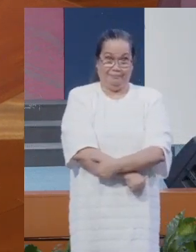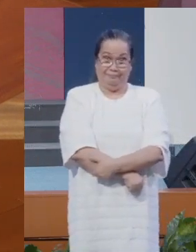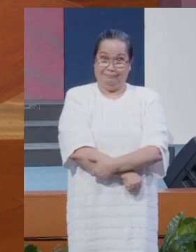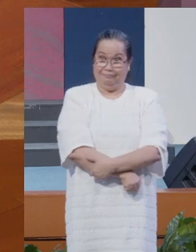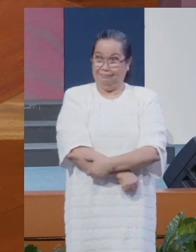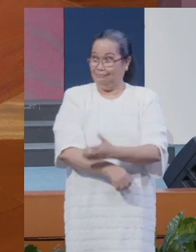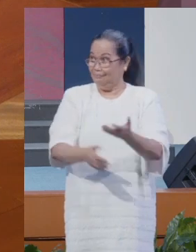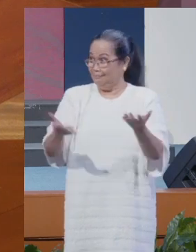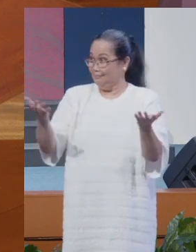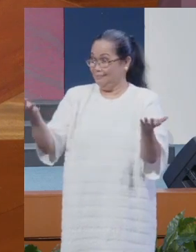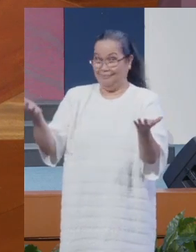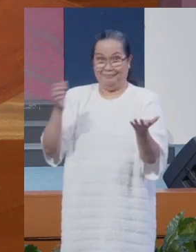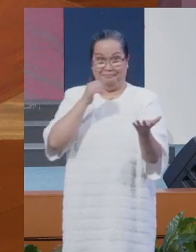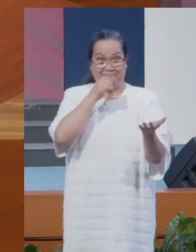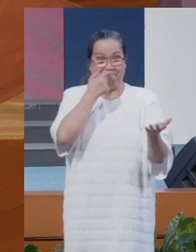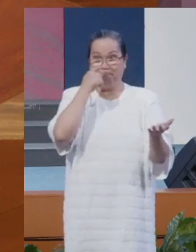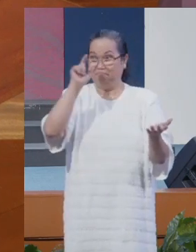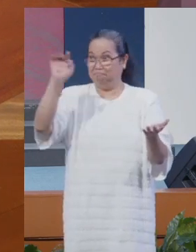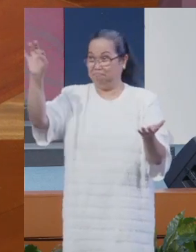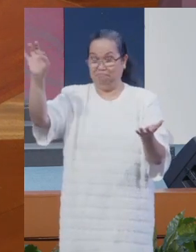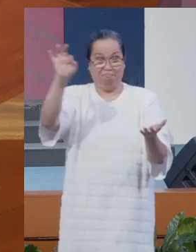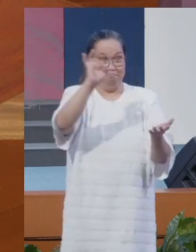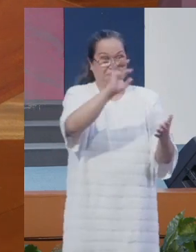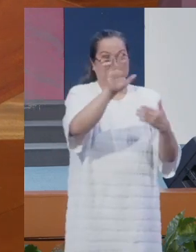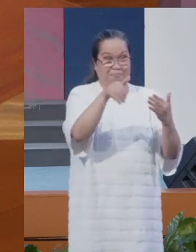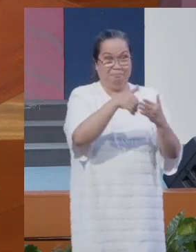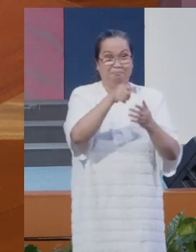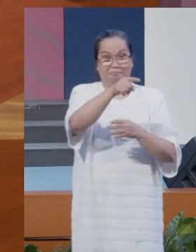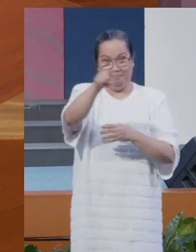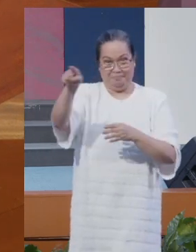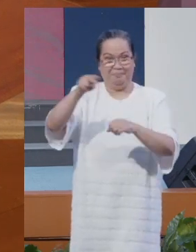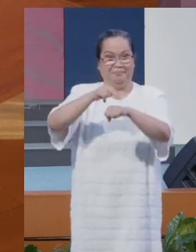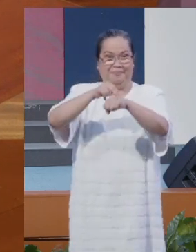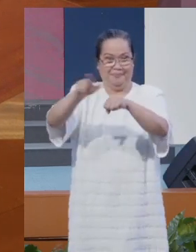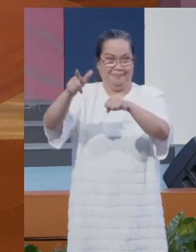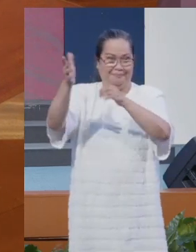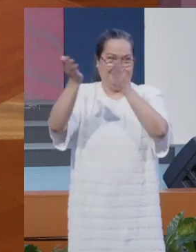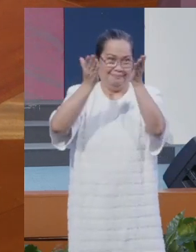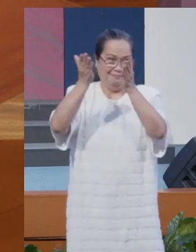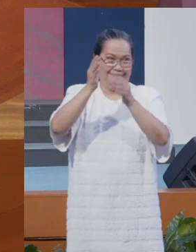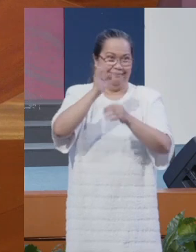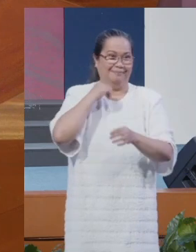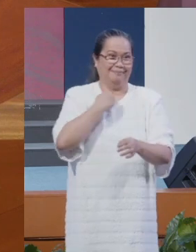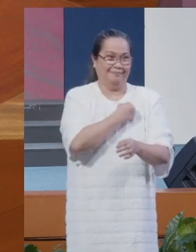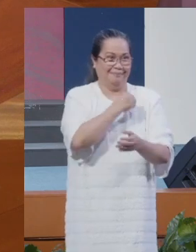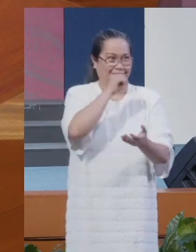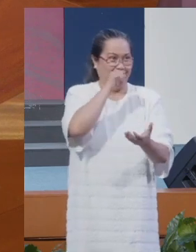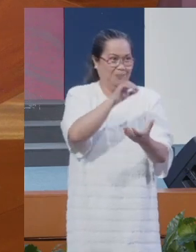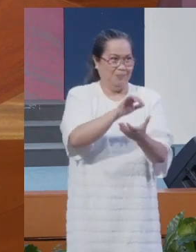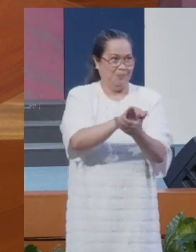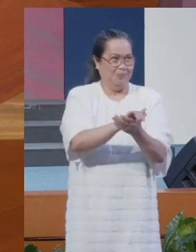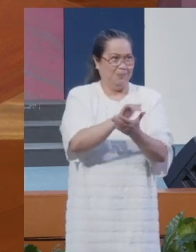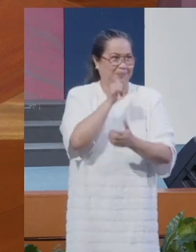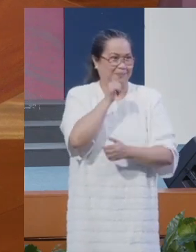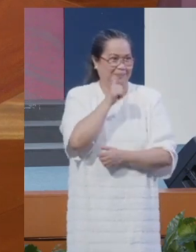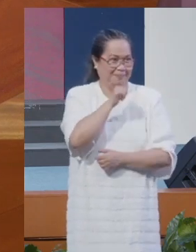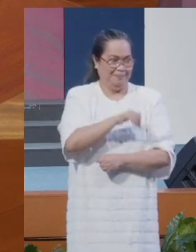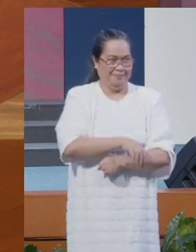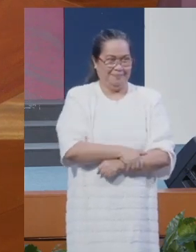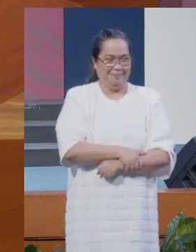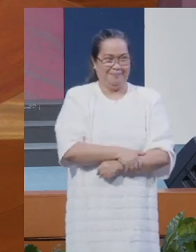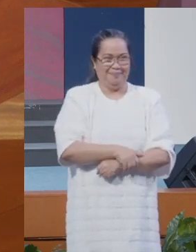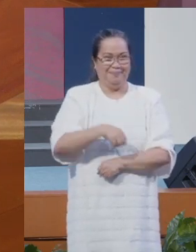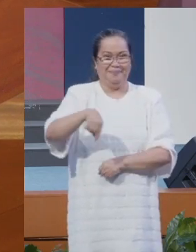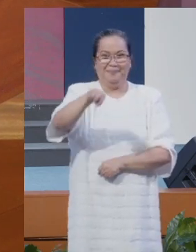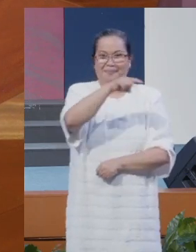hindi na tayo kailangan sabihan ng ganyan. Kasi natural tayong naglilingkod sa ating mga asawang babae. No?